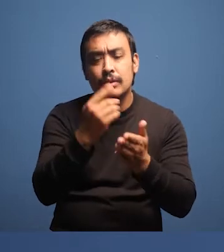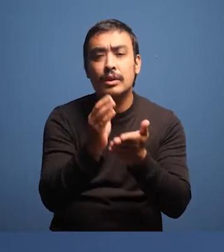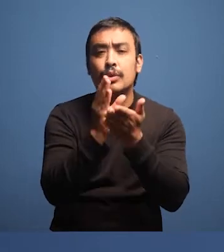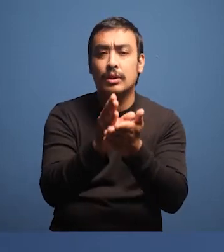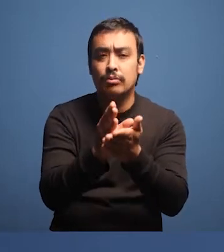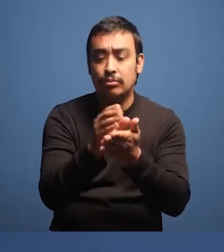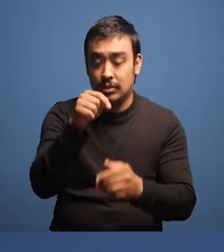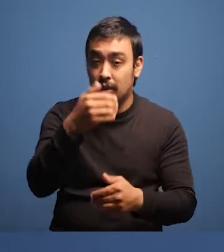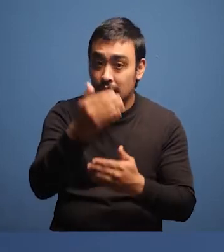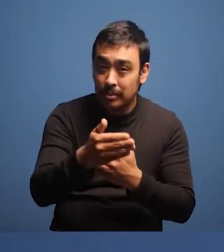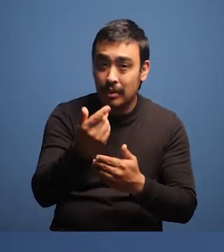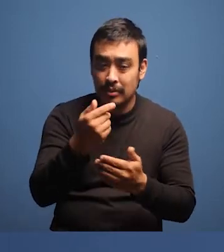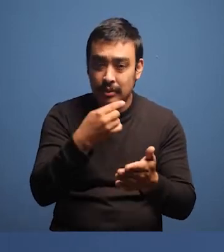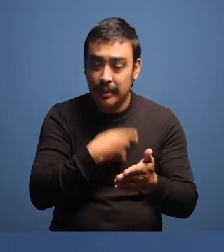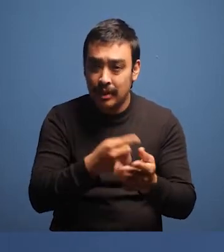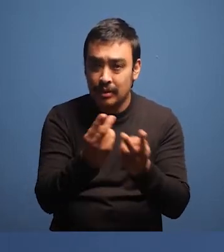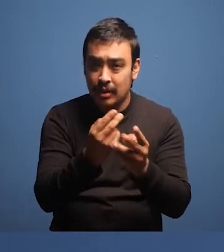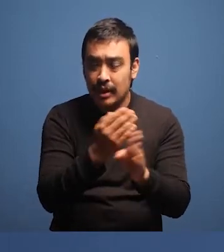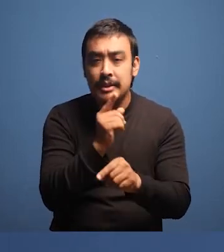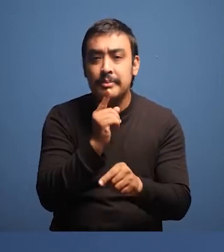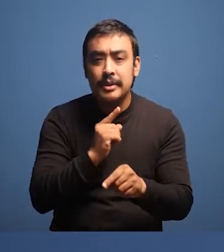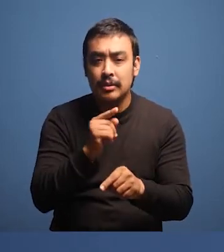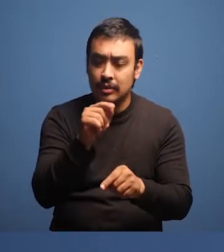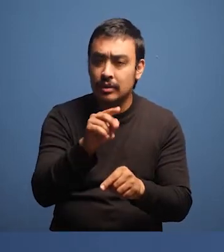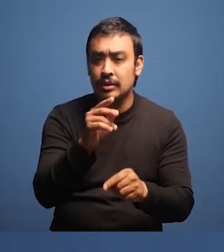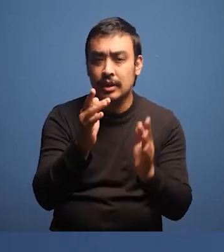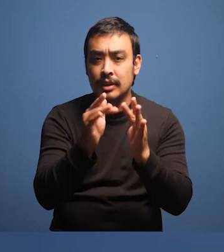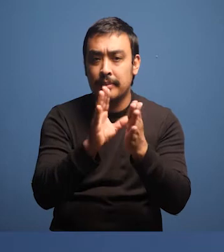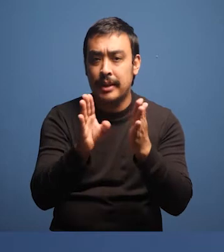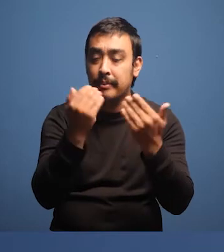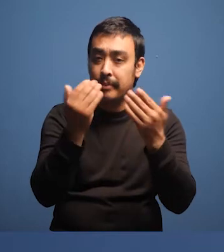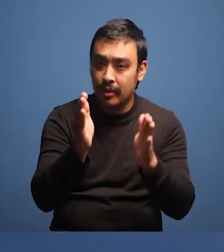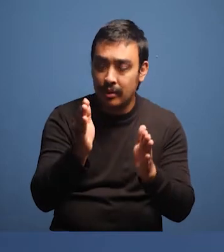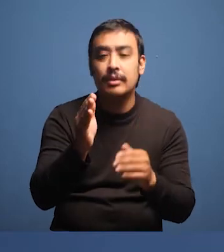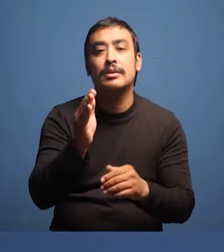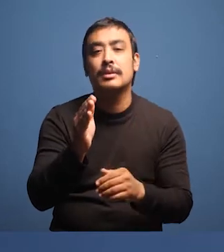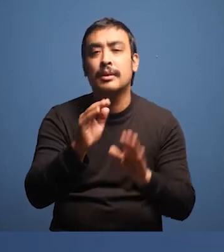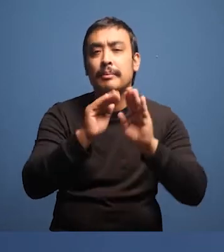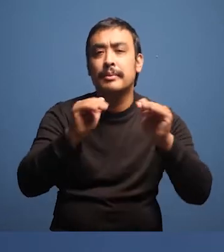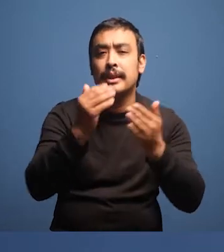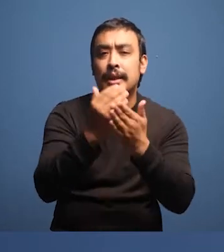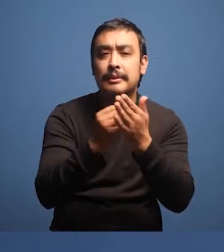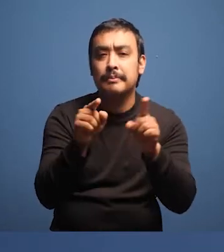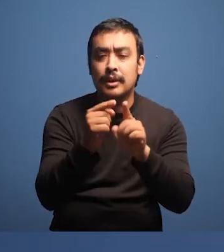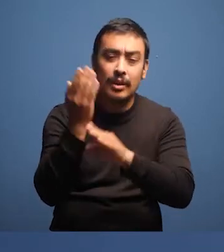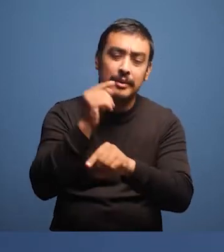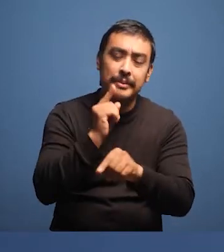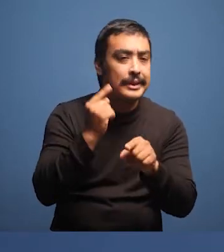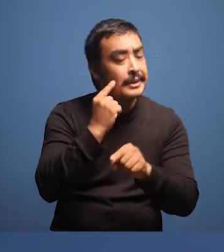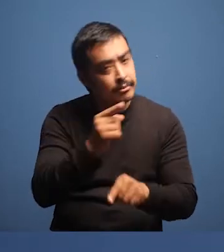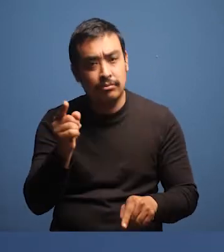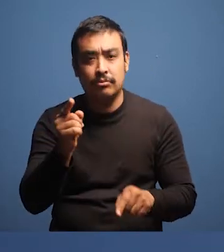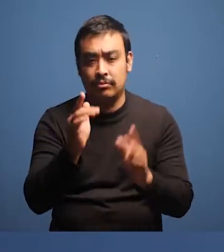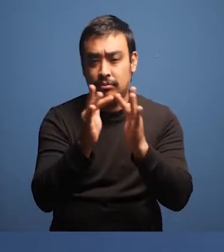यो एचिभमेन्ट? किनभने लास्ट इयर ग्लोकल टिन हिरो त भर्चुअली नै भएको अवस्था थियो, अनि डिफ्रेन्ट प्रोग्राम्सहरू लास्ट इयरदेखि नै